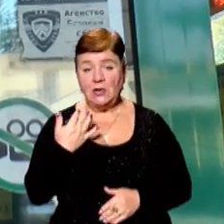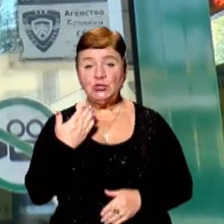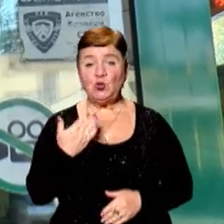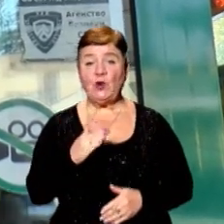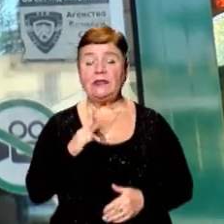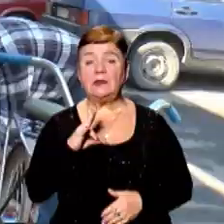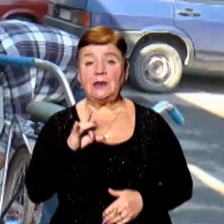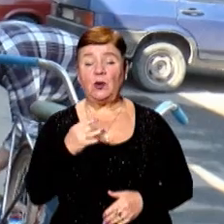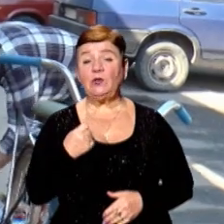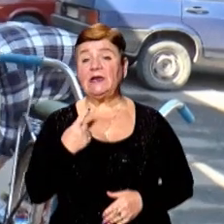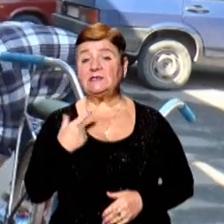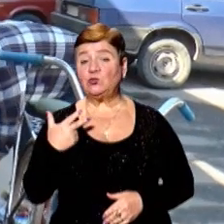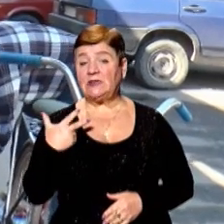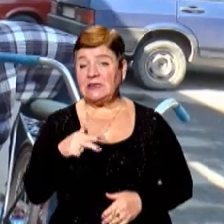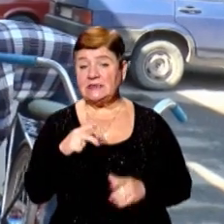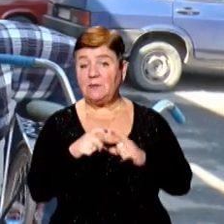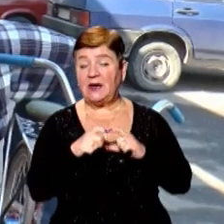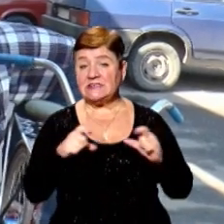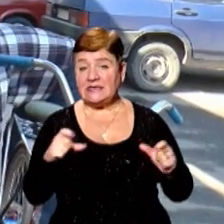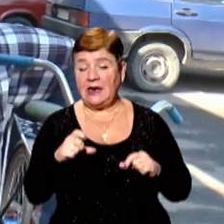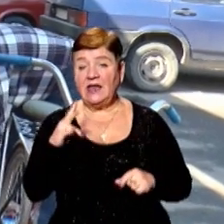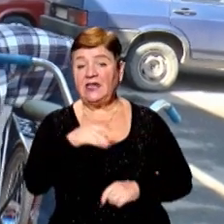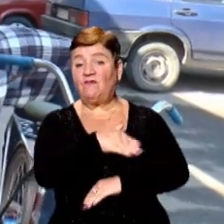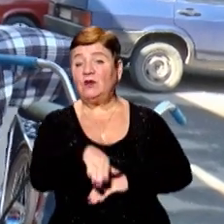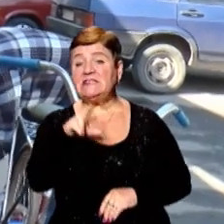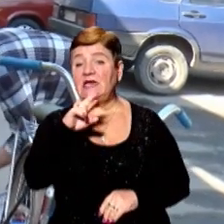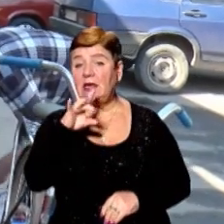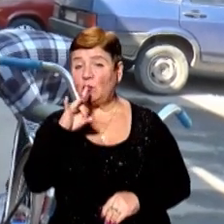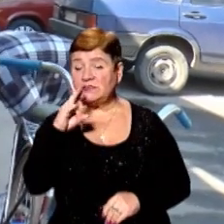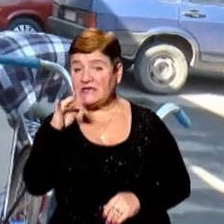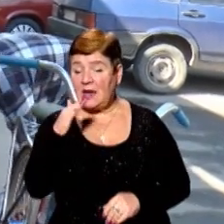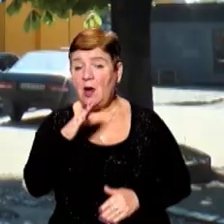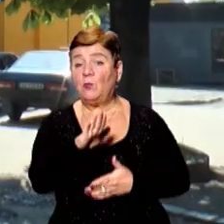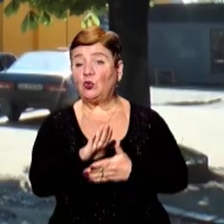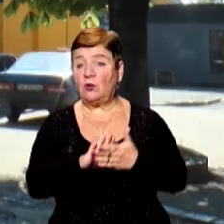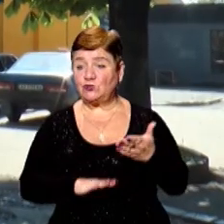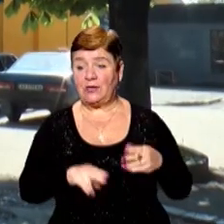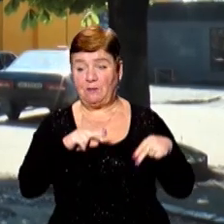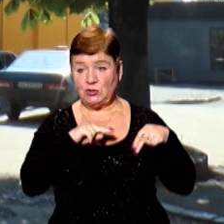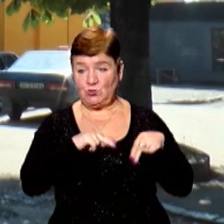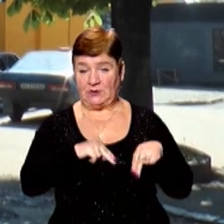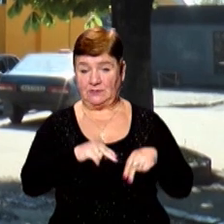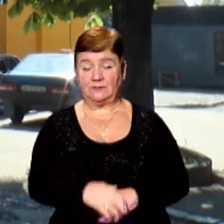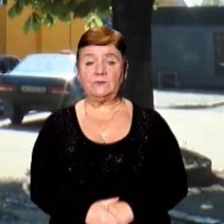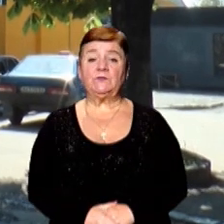Сьогодні станом на 11:30 супермаркет «Вопак» на вулиці Яроцькій в Ужгороді продовжував працювати.